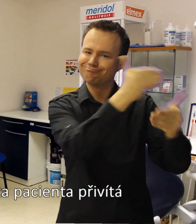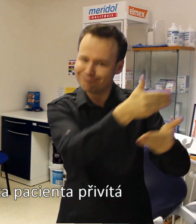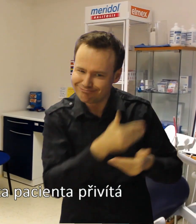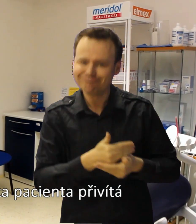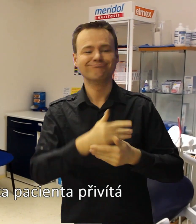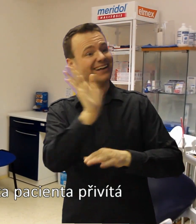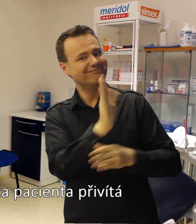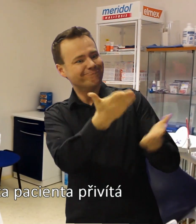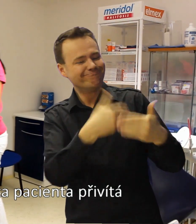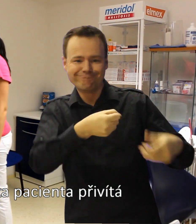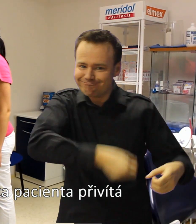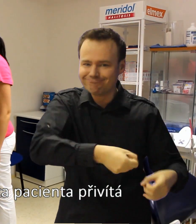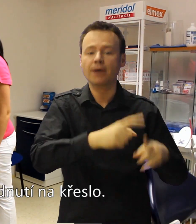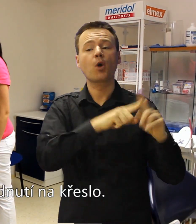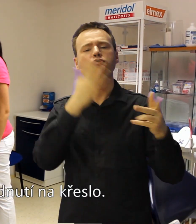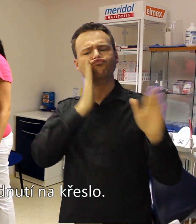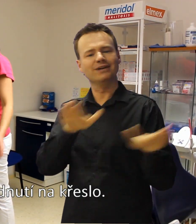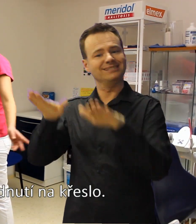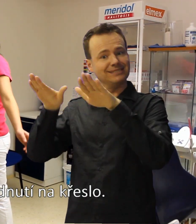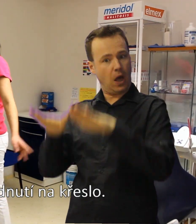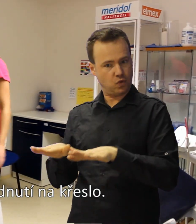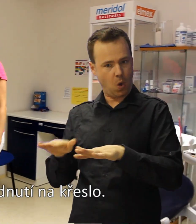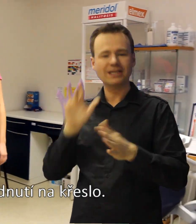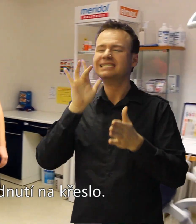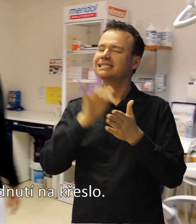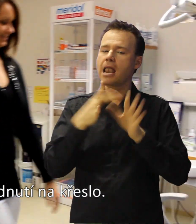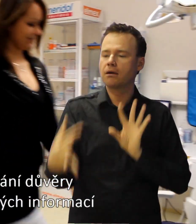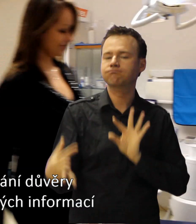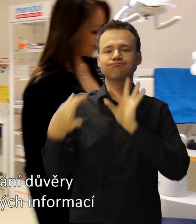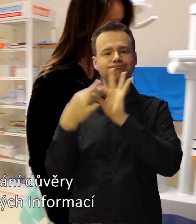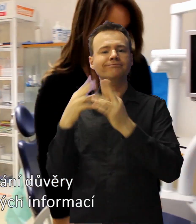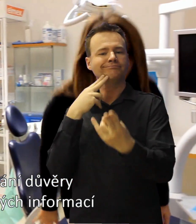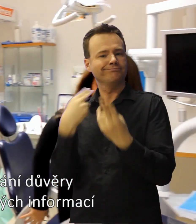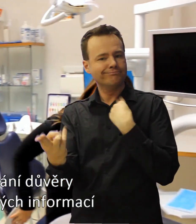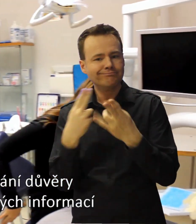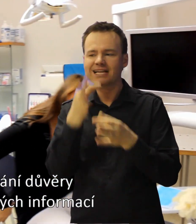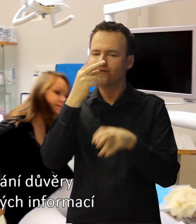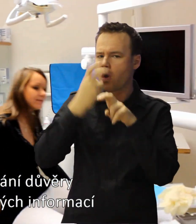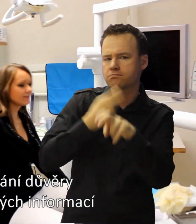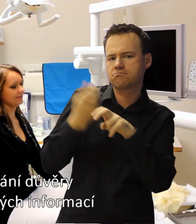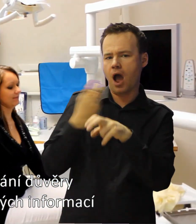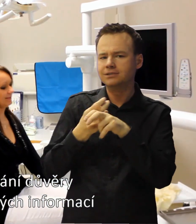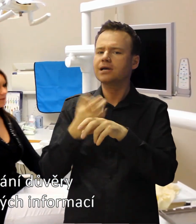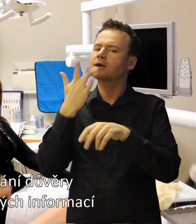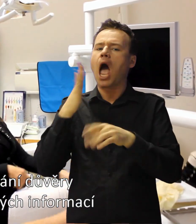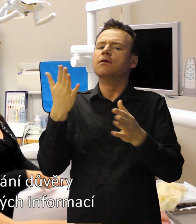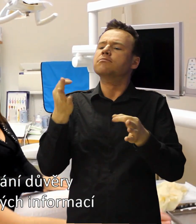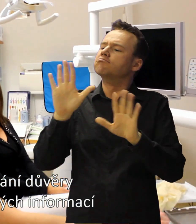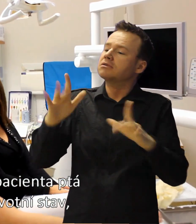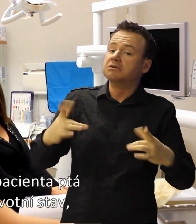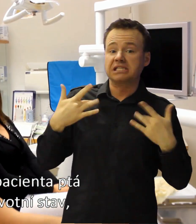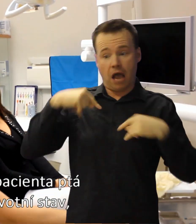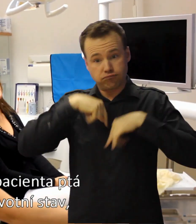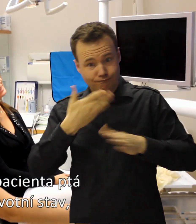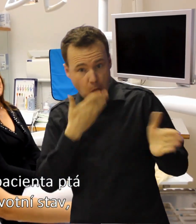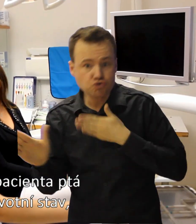Dentální hygienistka pacienta přivítá a vyzve ho k usednutí na křeslo. Pro vybudování důvěry a zjištění důležitých informací